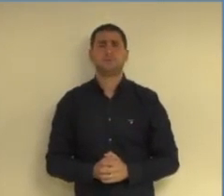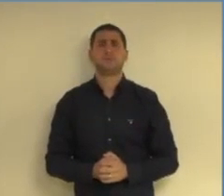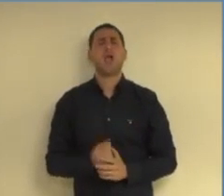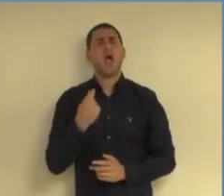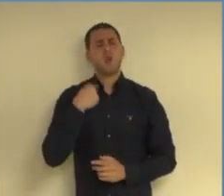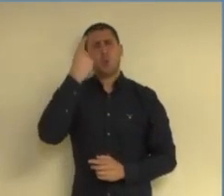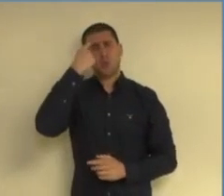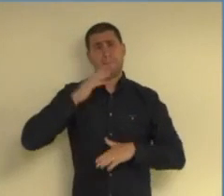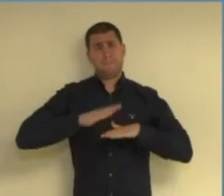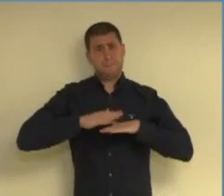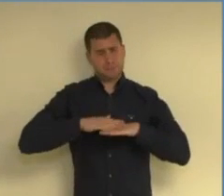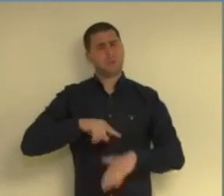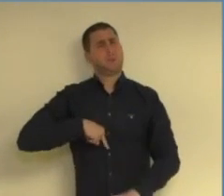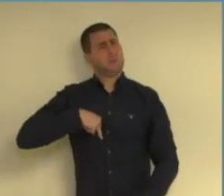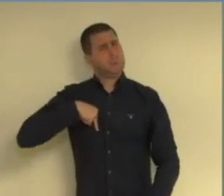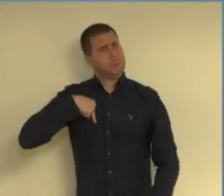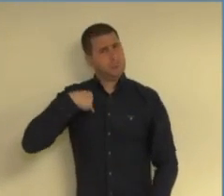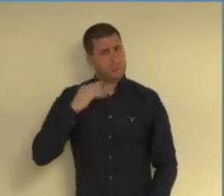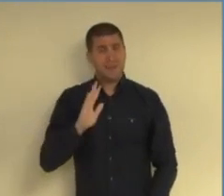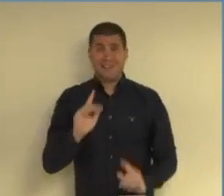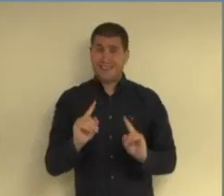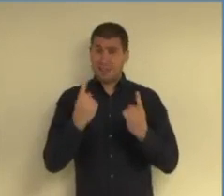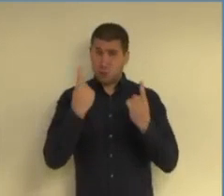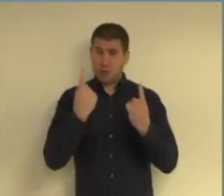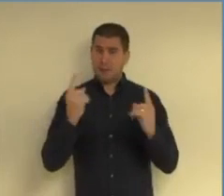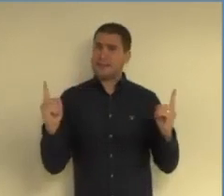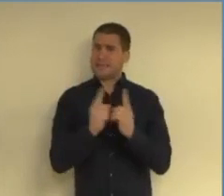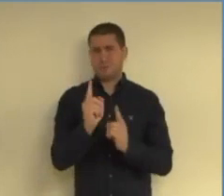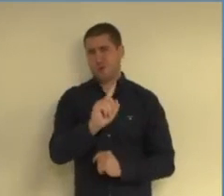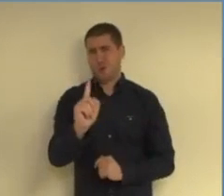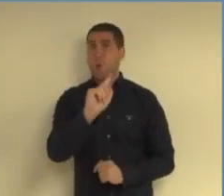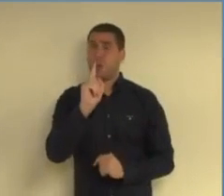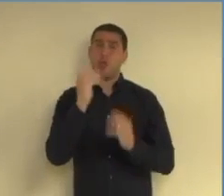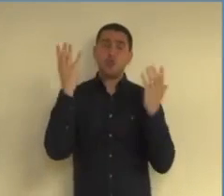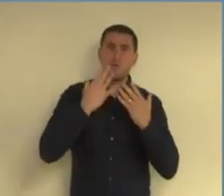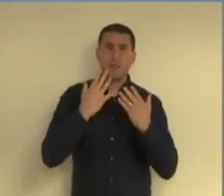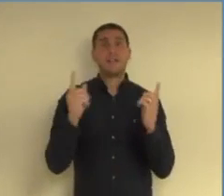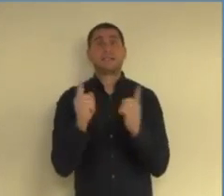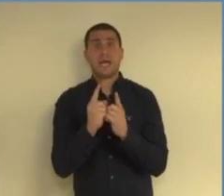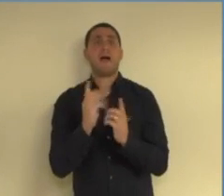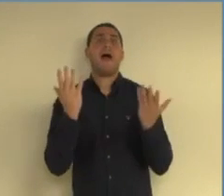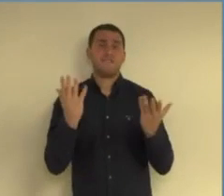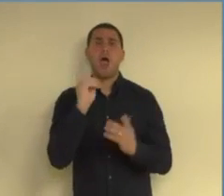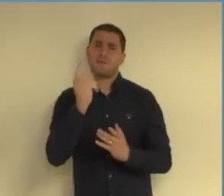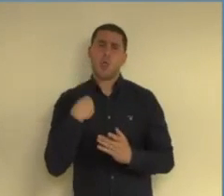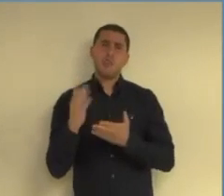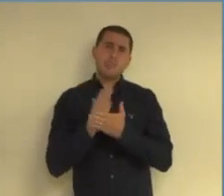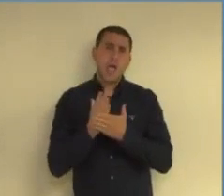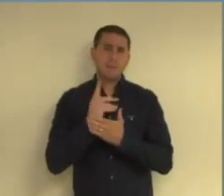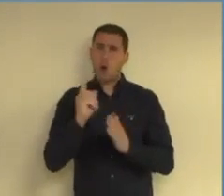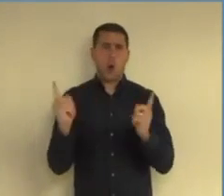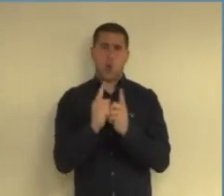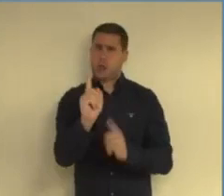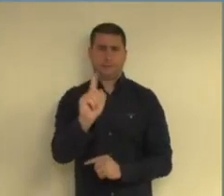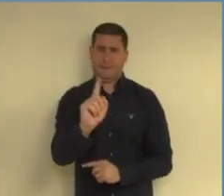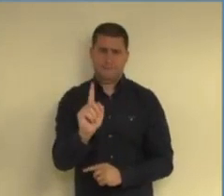אני יודע שהמשימה הזאת תיקח זמן, האירועים האלה הם אירועים לא קצרים, אולי נופתע והם יהיו קצרים אבל אנחנו נערכים לכך שהם לא